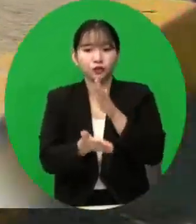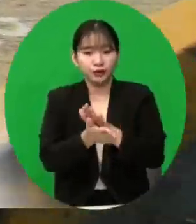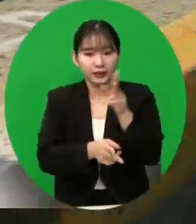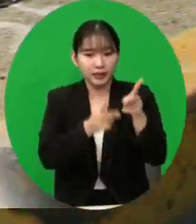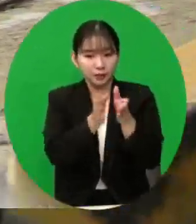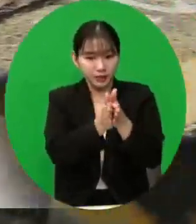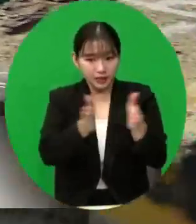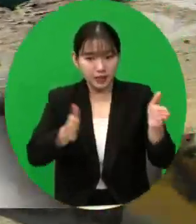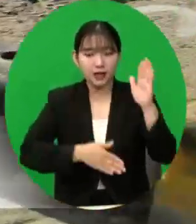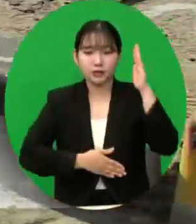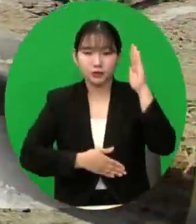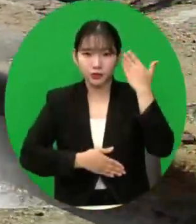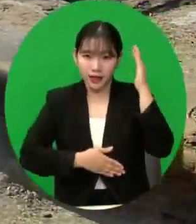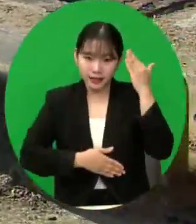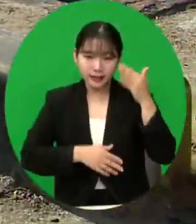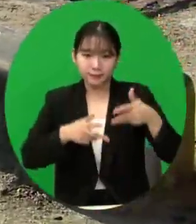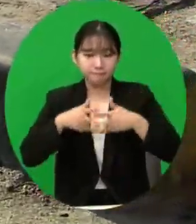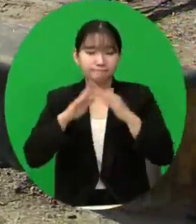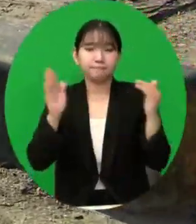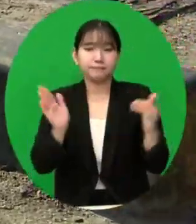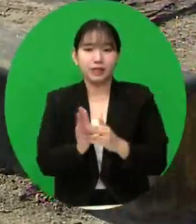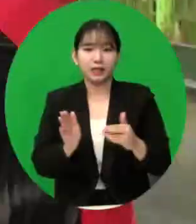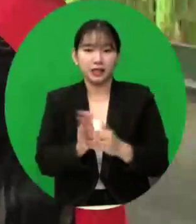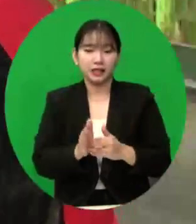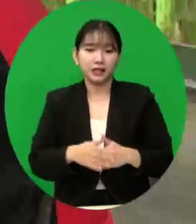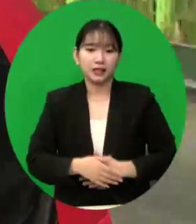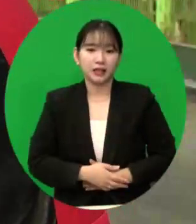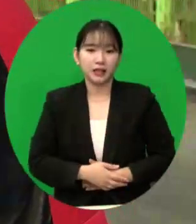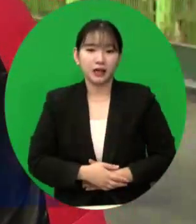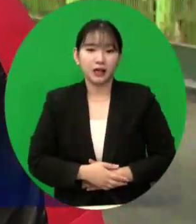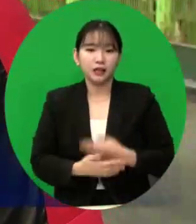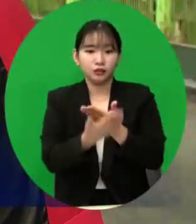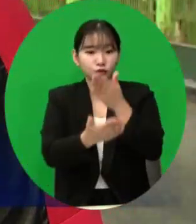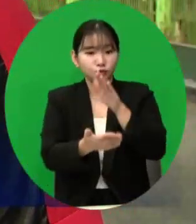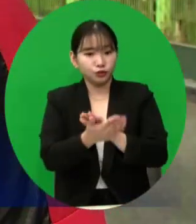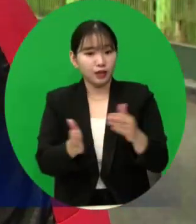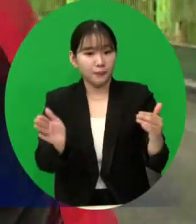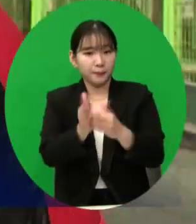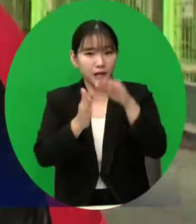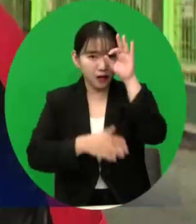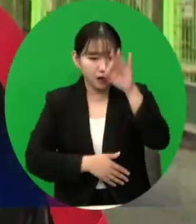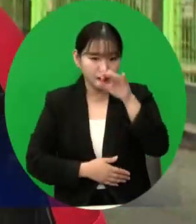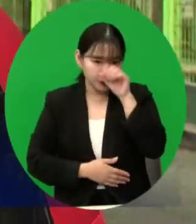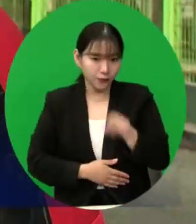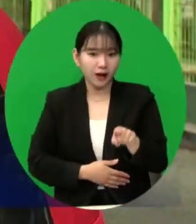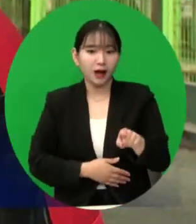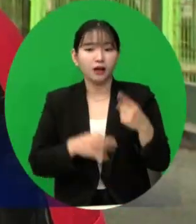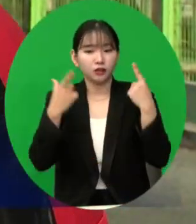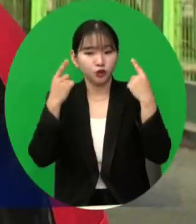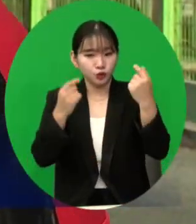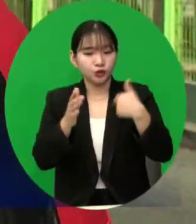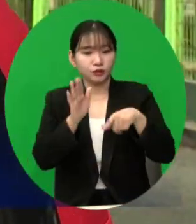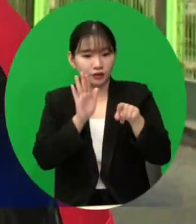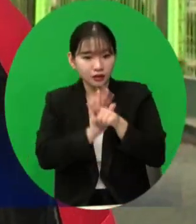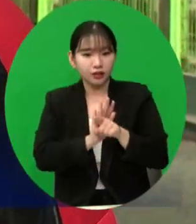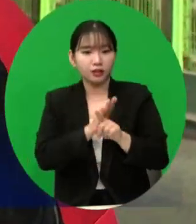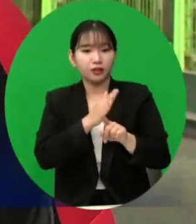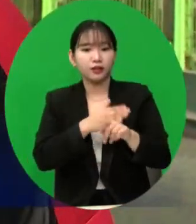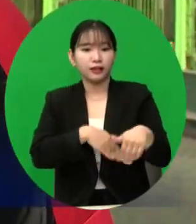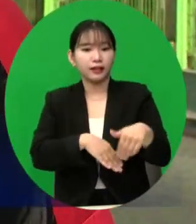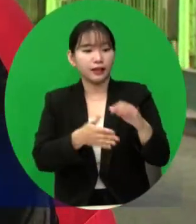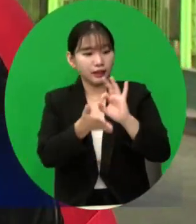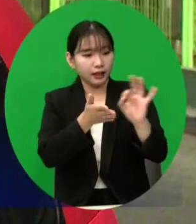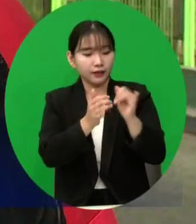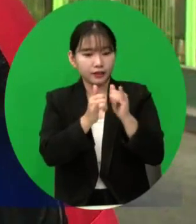시작됐고 최근 공사가 마무리됐습니다. 이게 다 수리해놓기 이제 보기 좋더니 유지가 되려면은 이거